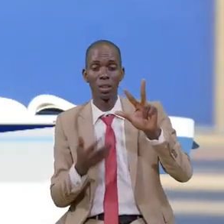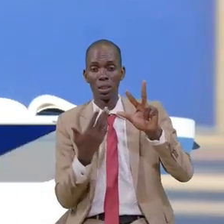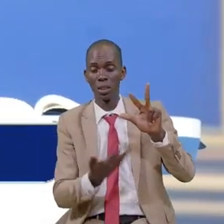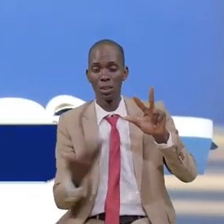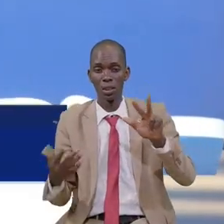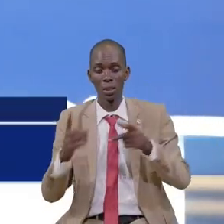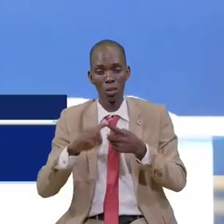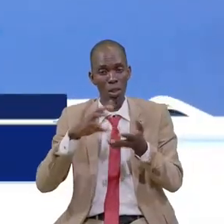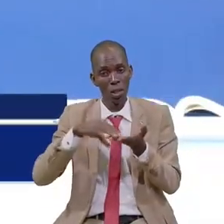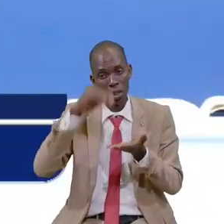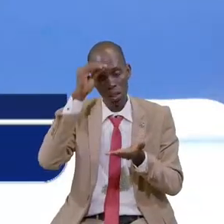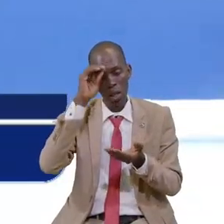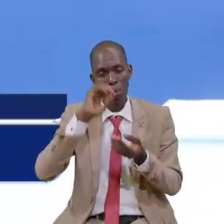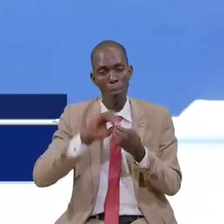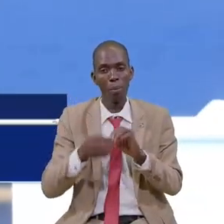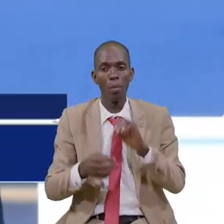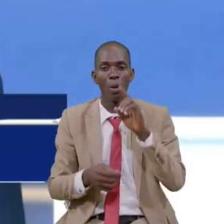Premièrement, nous voyons